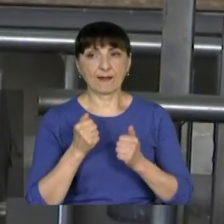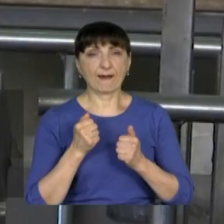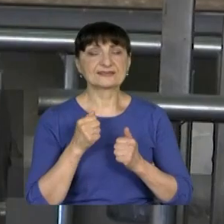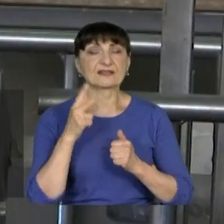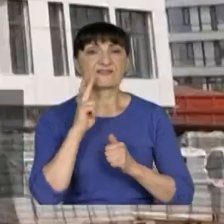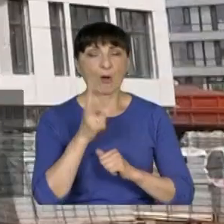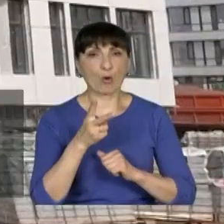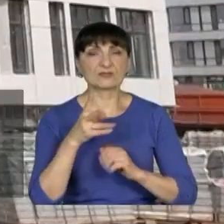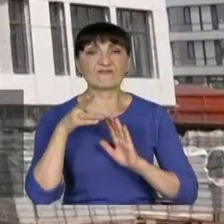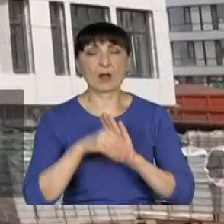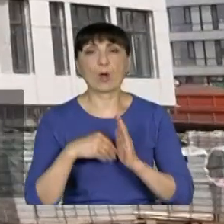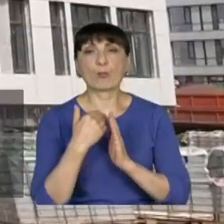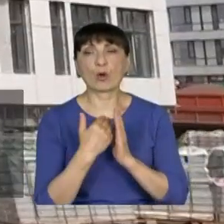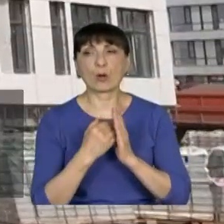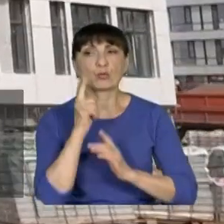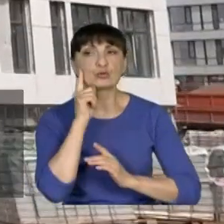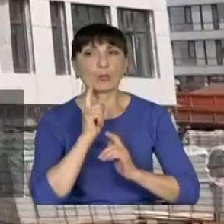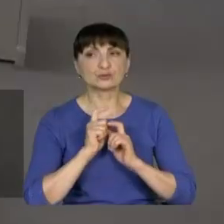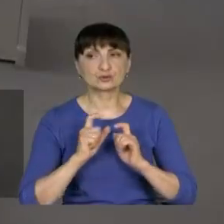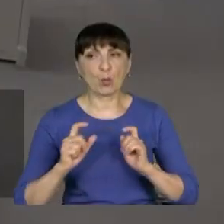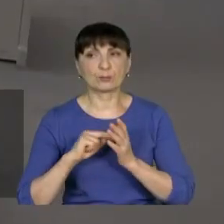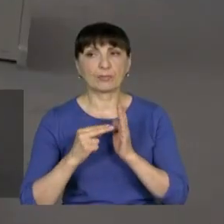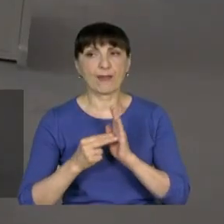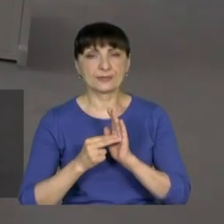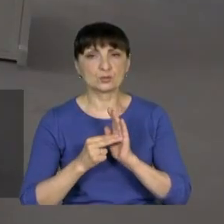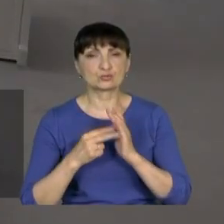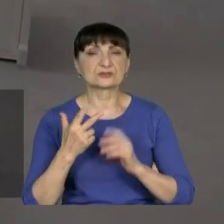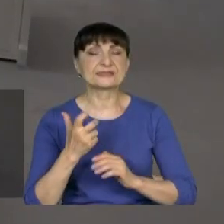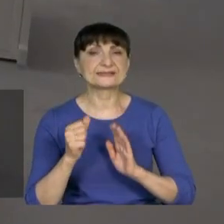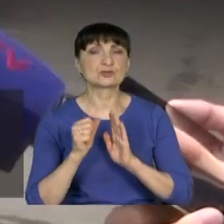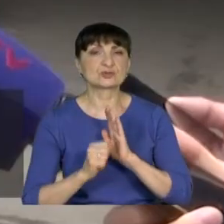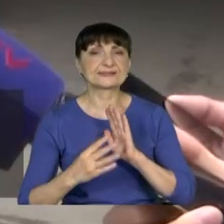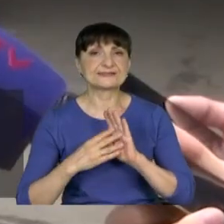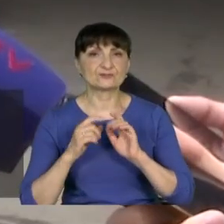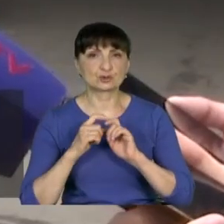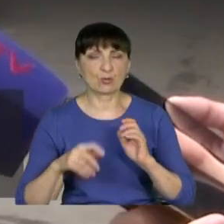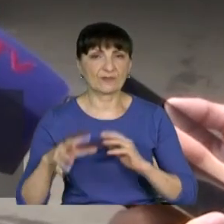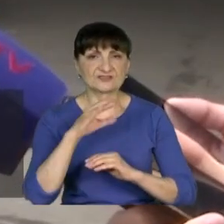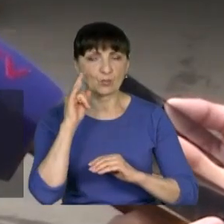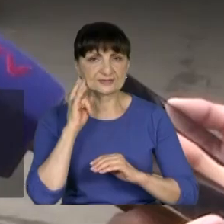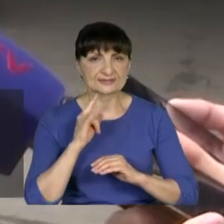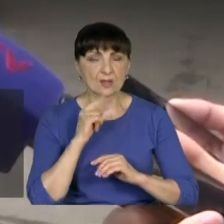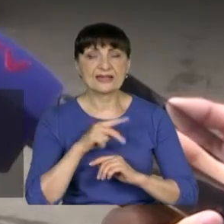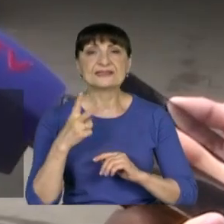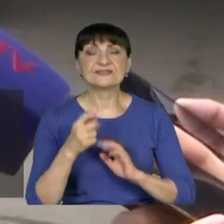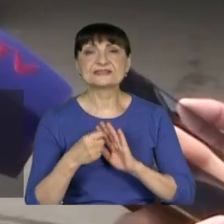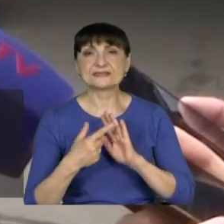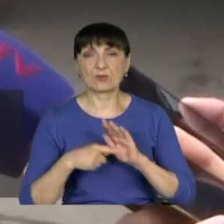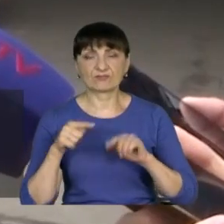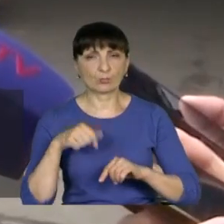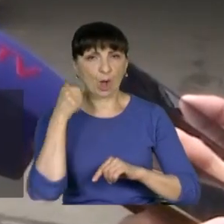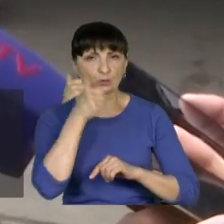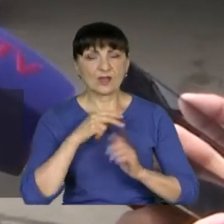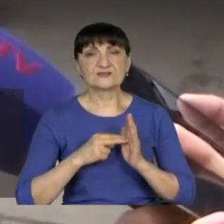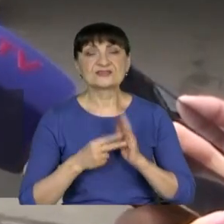За два года в рамках проекта «Комфортная школа» планируется ввести в эксплуатацию 369 школ по всей стране. Из них 217 в этом году. И в